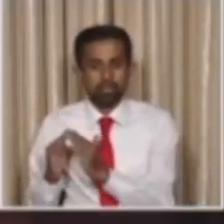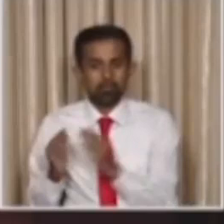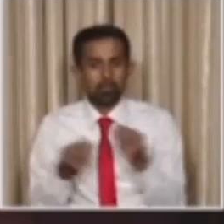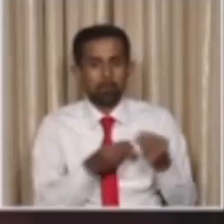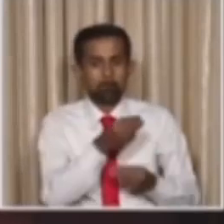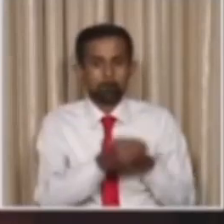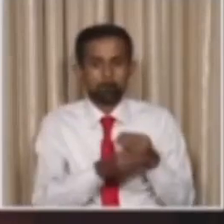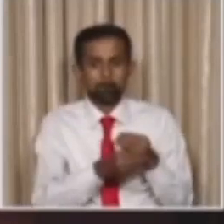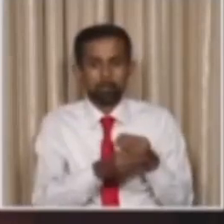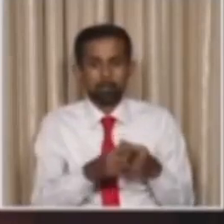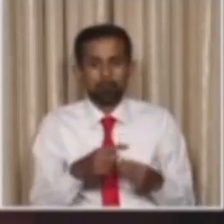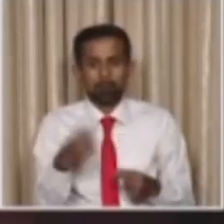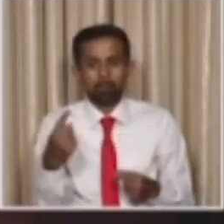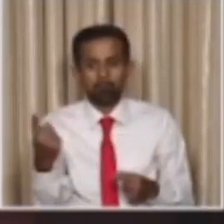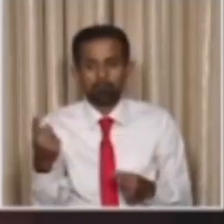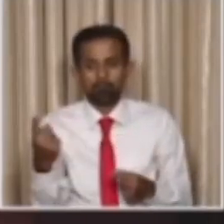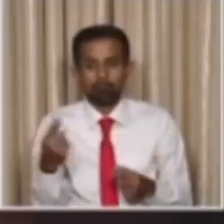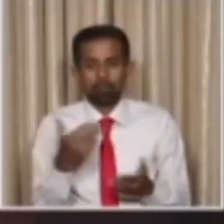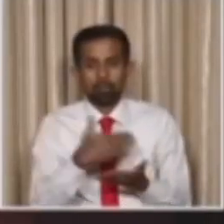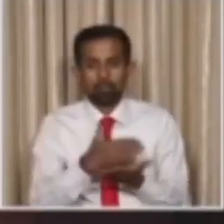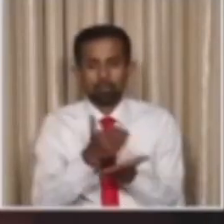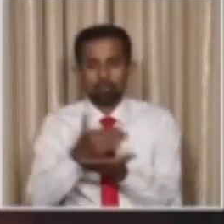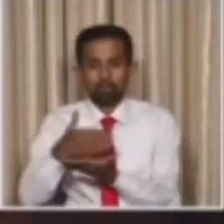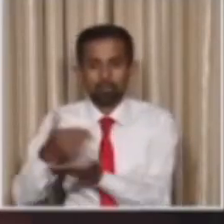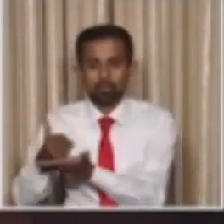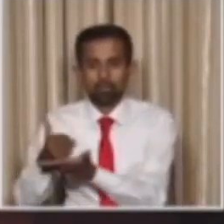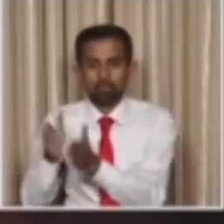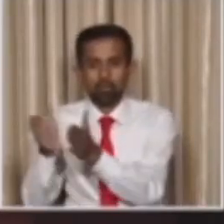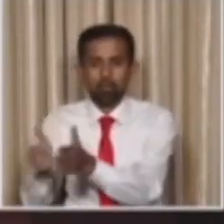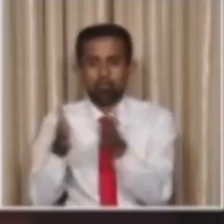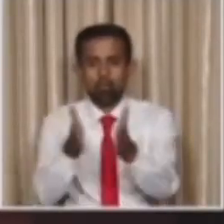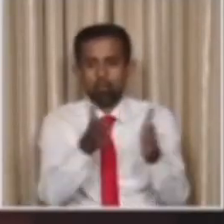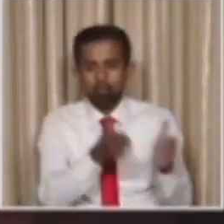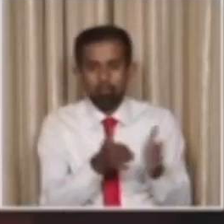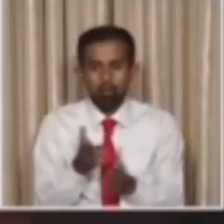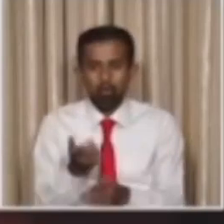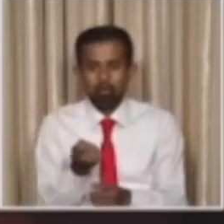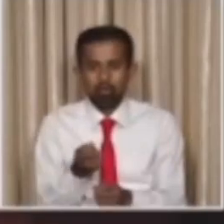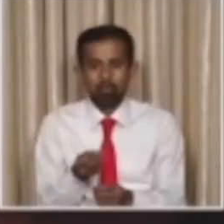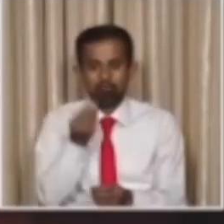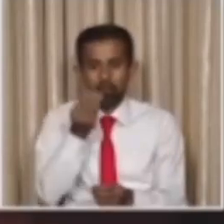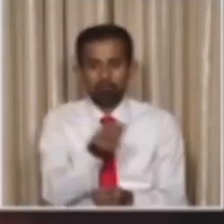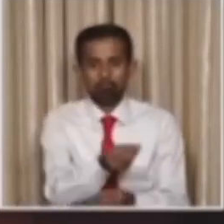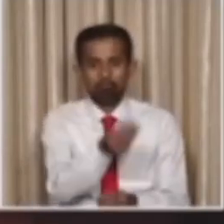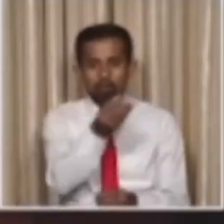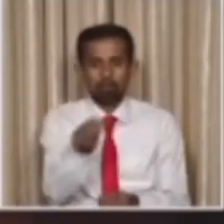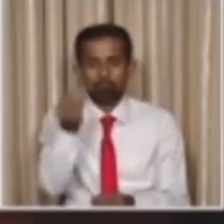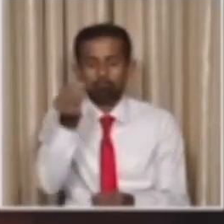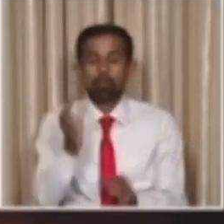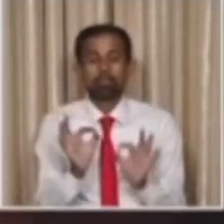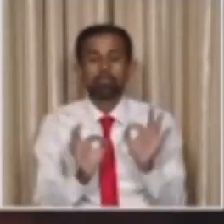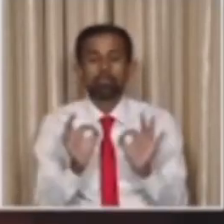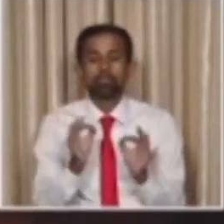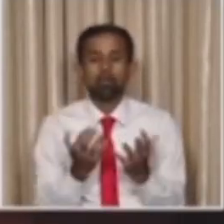හා අනිකුත් අය ක්‍රම වර්ගවල එක් එක් කාණ්ඩයන්ගේ මිල වැඩිවීමක් සිදුවන්නේ නම් ඒ කවර